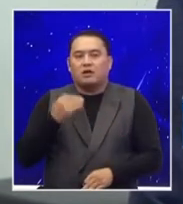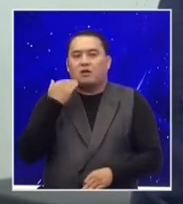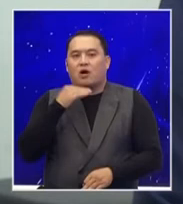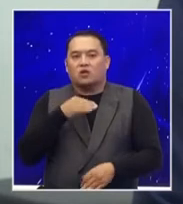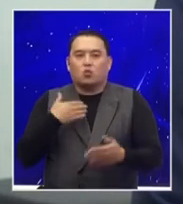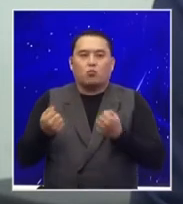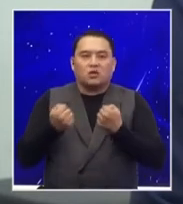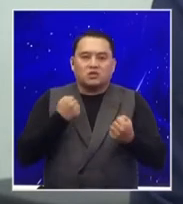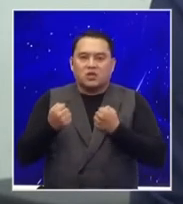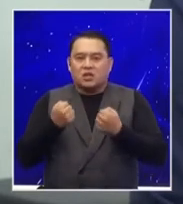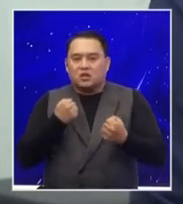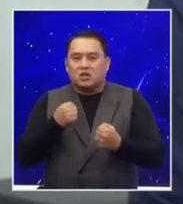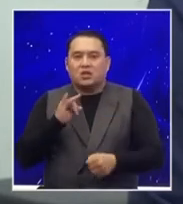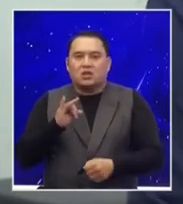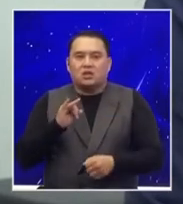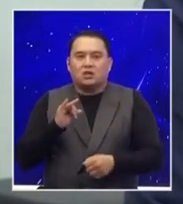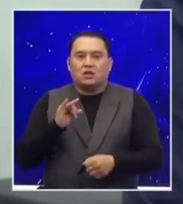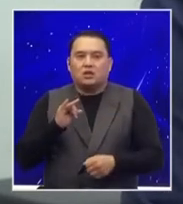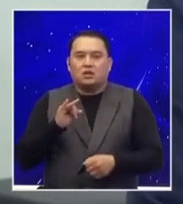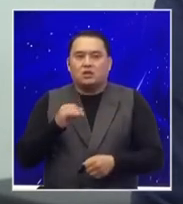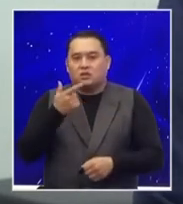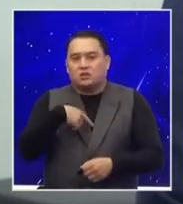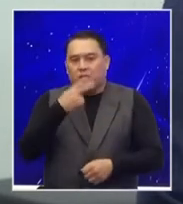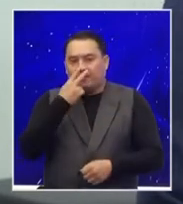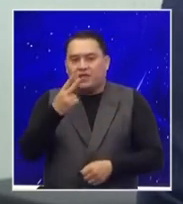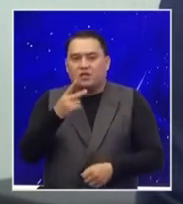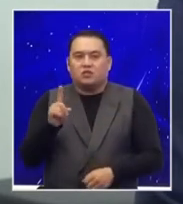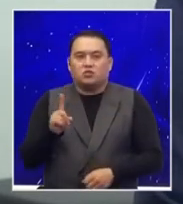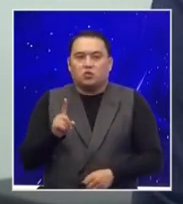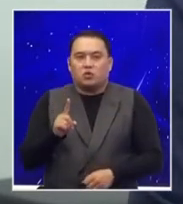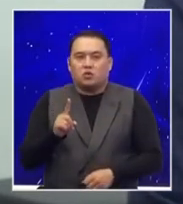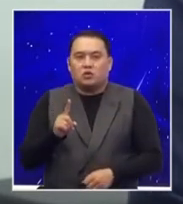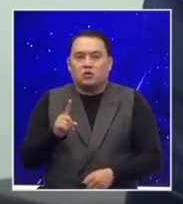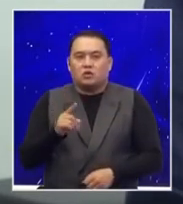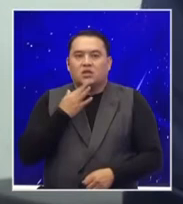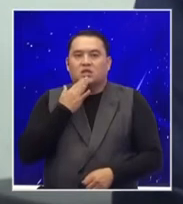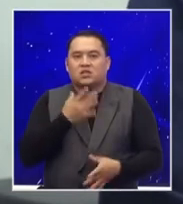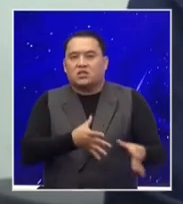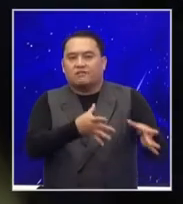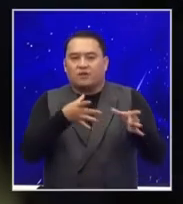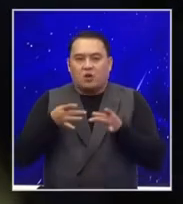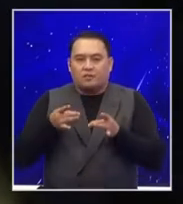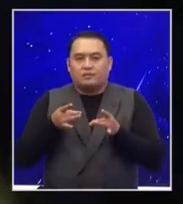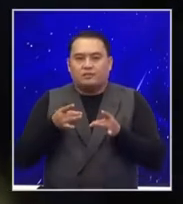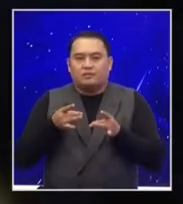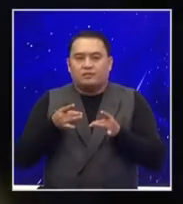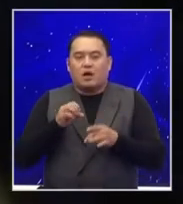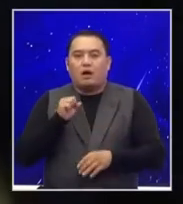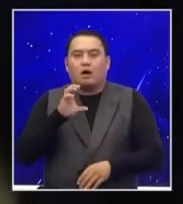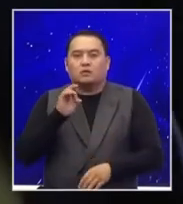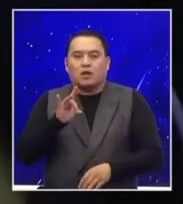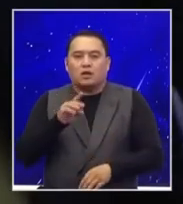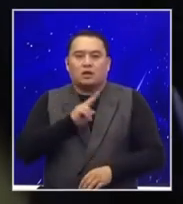качественные упражнения дают. Плюс тренажеры, сами видите, здесь все зарубежные тренажеры в основном. В «АСАРе» я